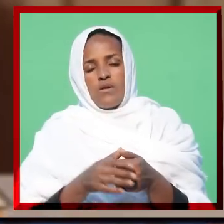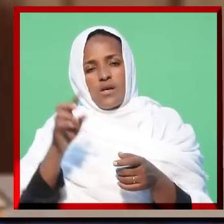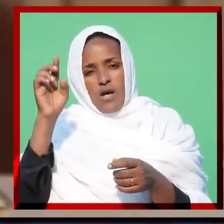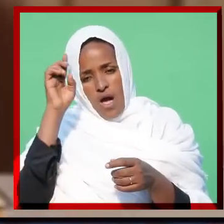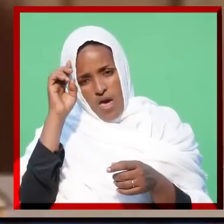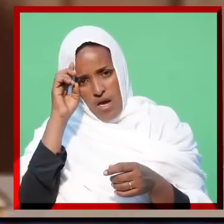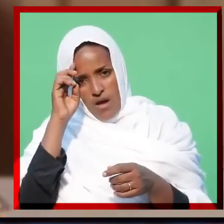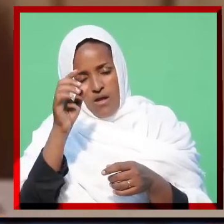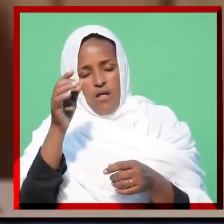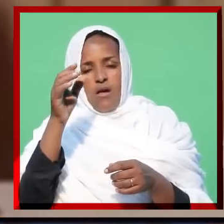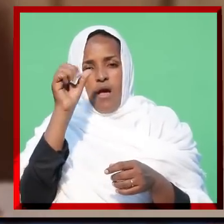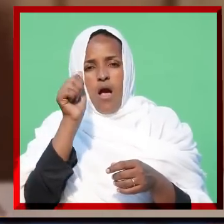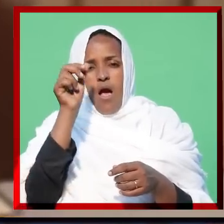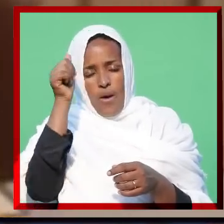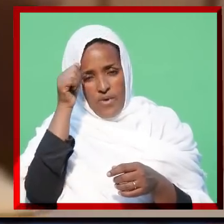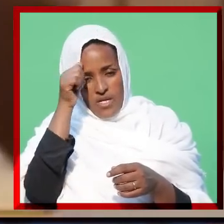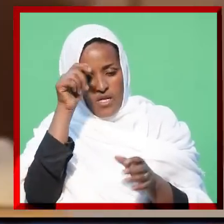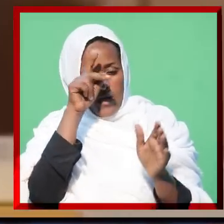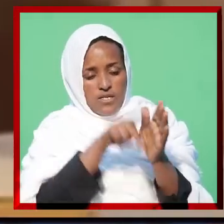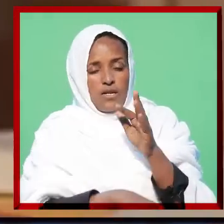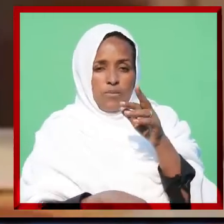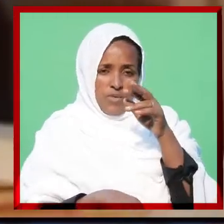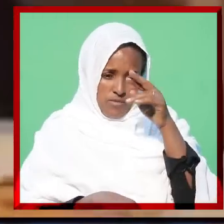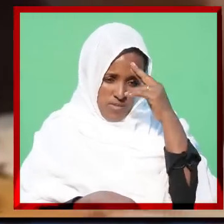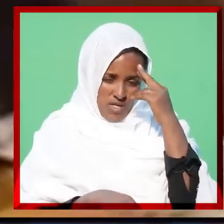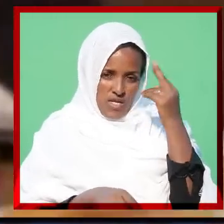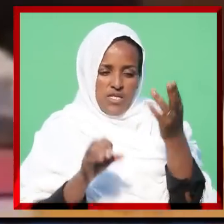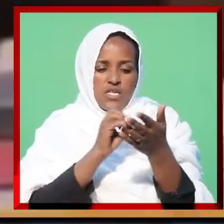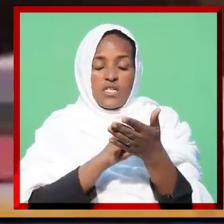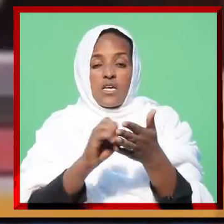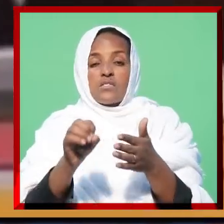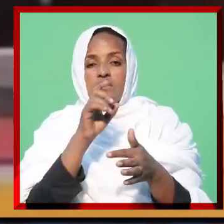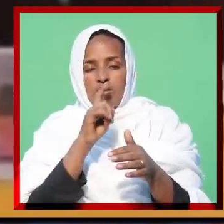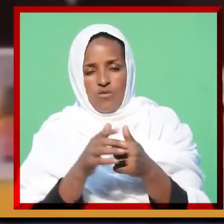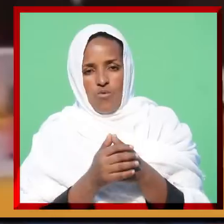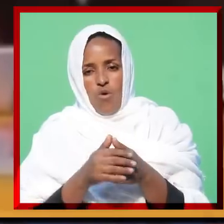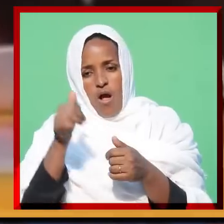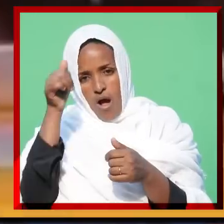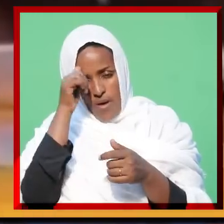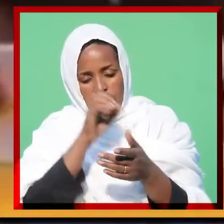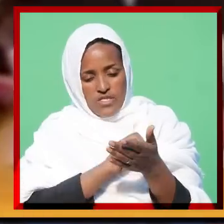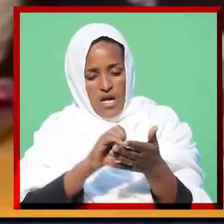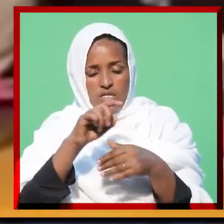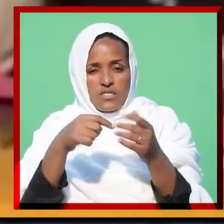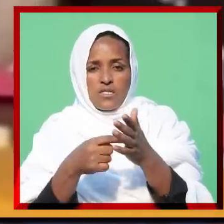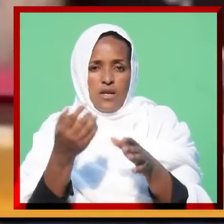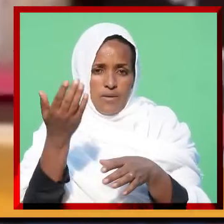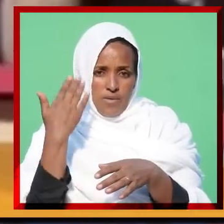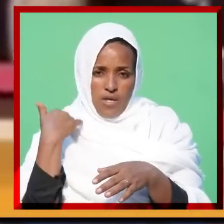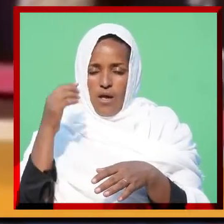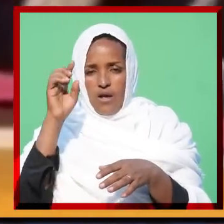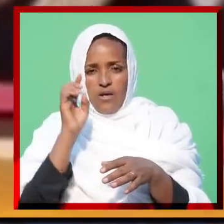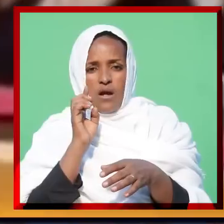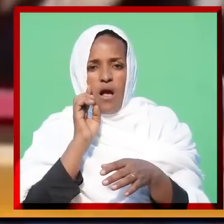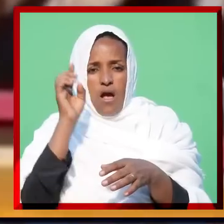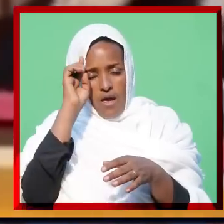عيل عيلين يقدلا بات مكنيات يسدكنو عيل سعدك سلنا برا عيل